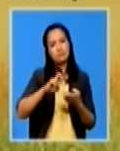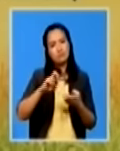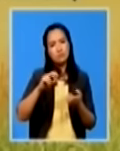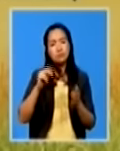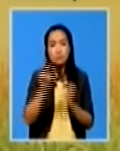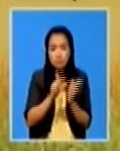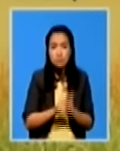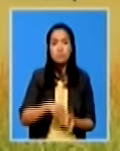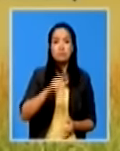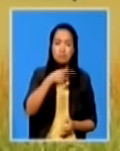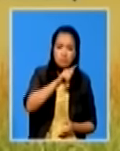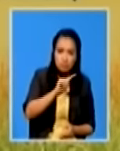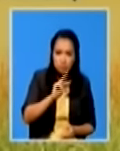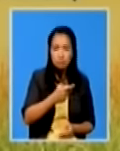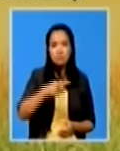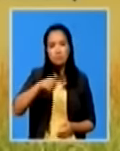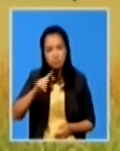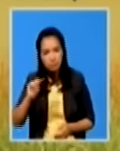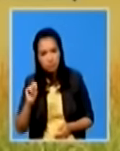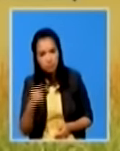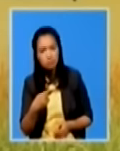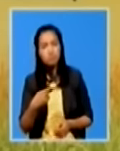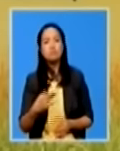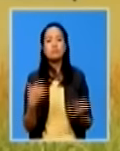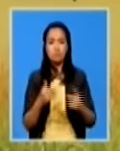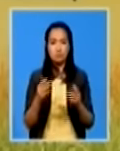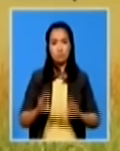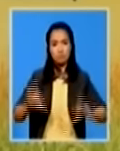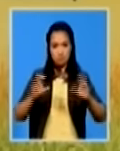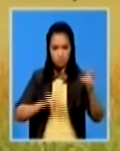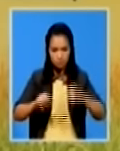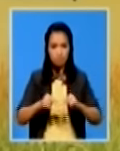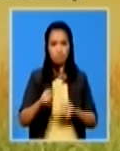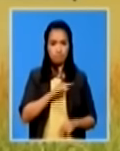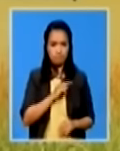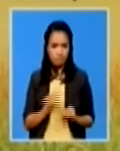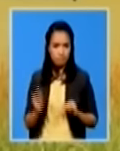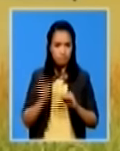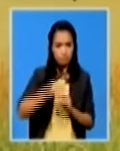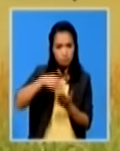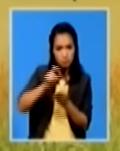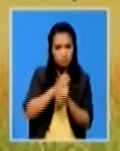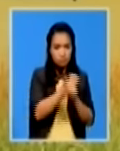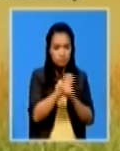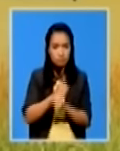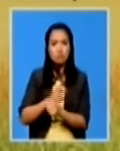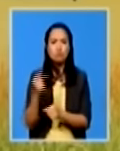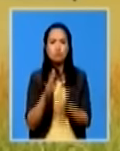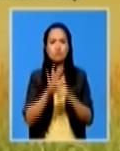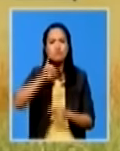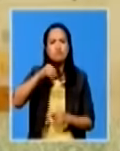ปท.ให้เป็นอิสระจากการเมืองเพิ่มในการตรวจสอบเพิ่มบทบาทให้ศูนย์ต่อต้านการทุจริตประจำกระทรว